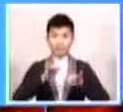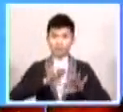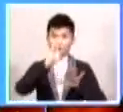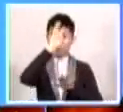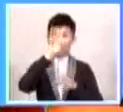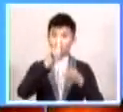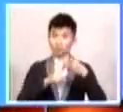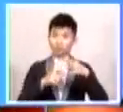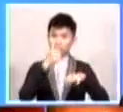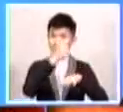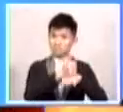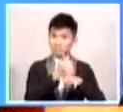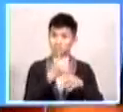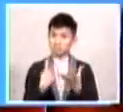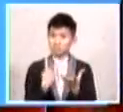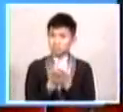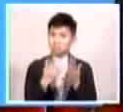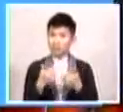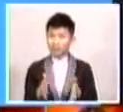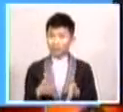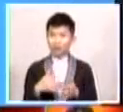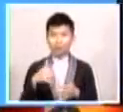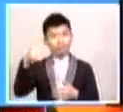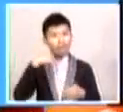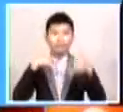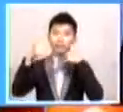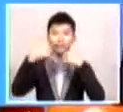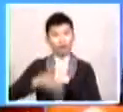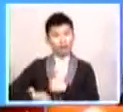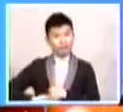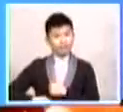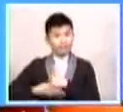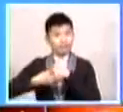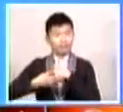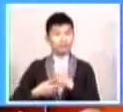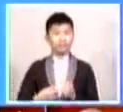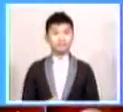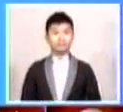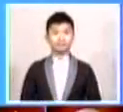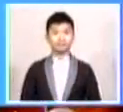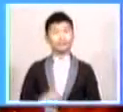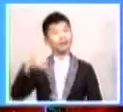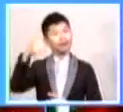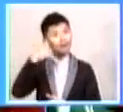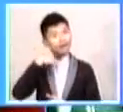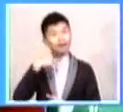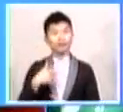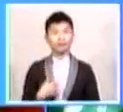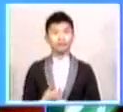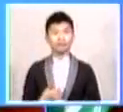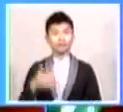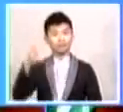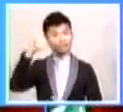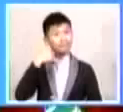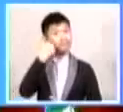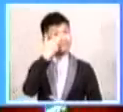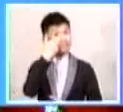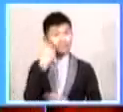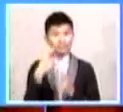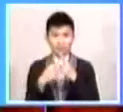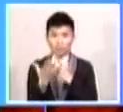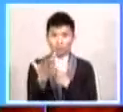党主席的时候，很多人打电话来鼓励我。打电话给我的人，其中很